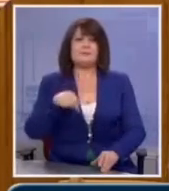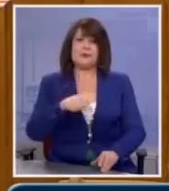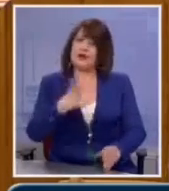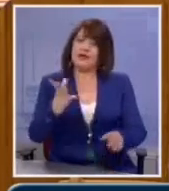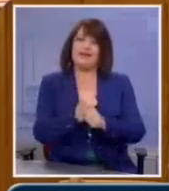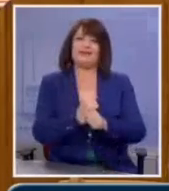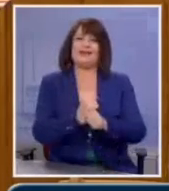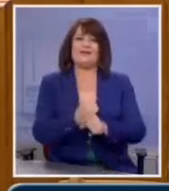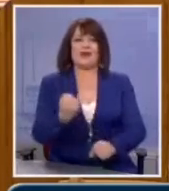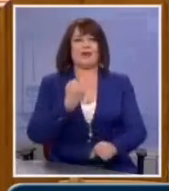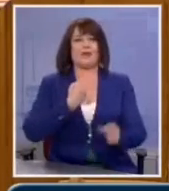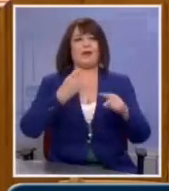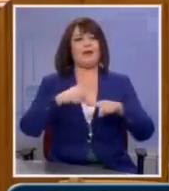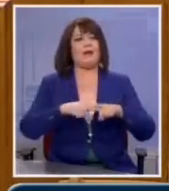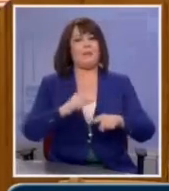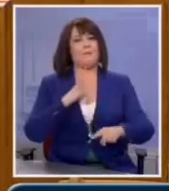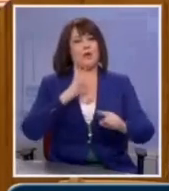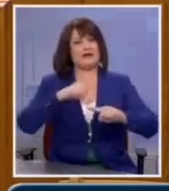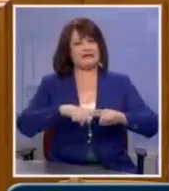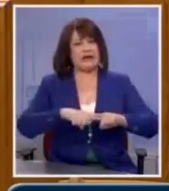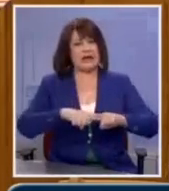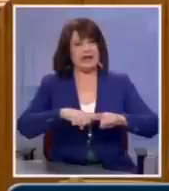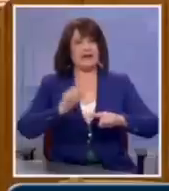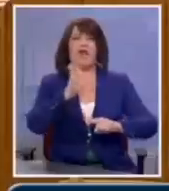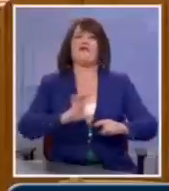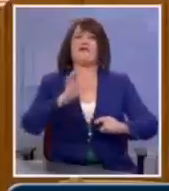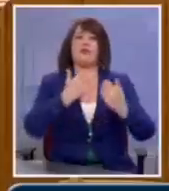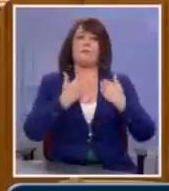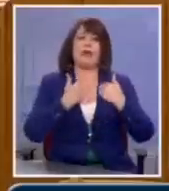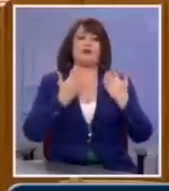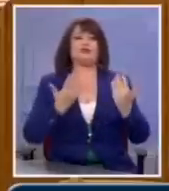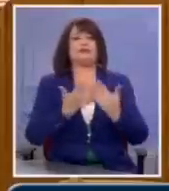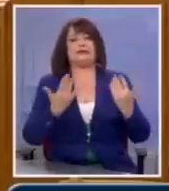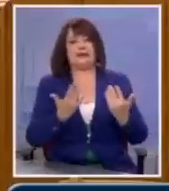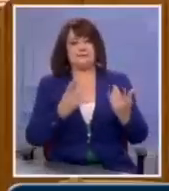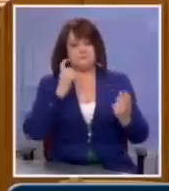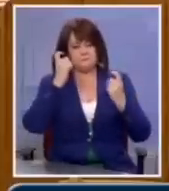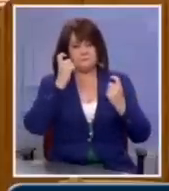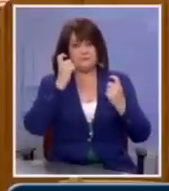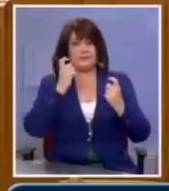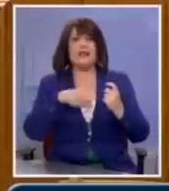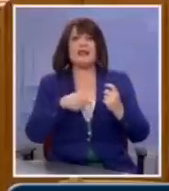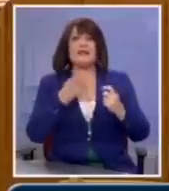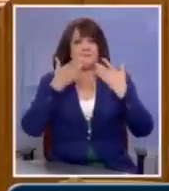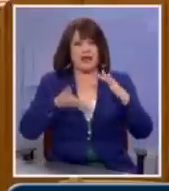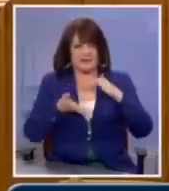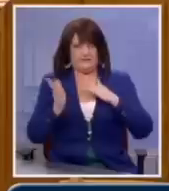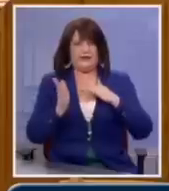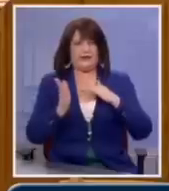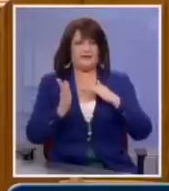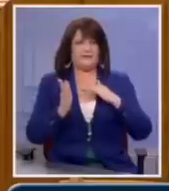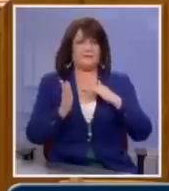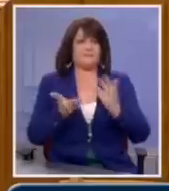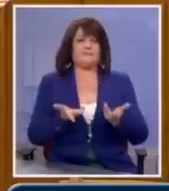τη μεγάλη ηθαγένεια με την οποία θα γίνω Ευρωπαίος ή δεν ξέρω τι θα σκέφτεται, θα σηκωθώ να φύγω,